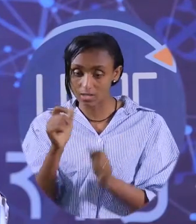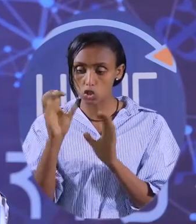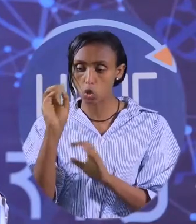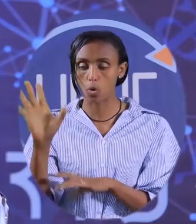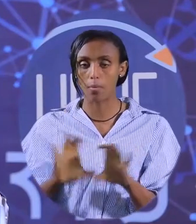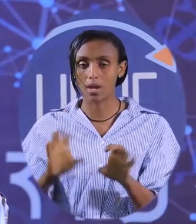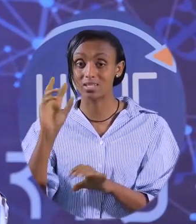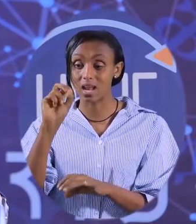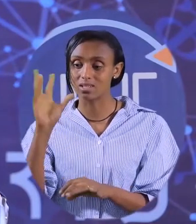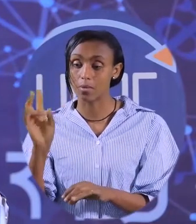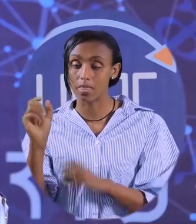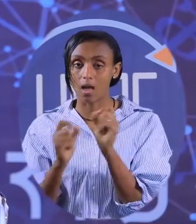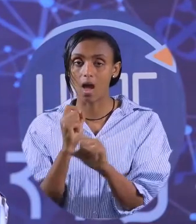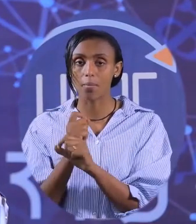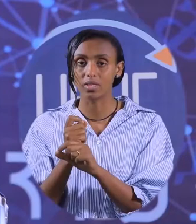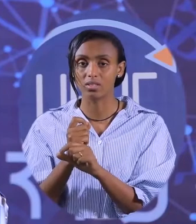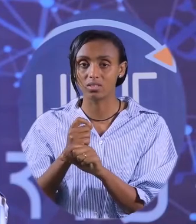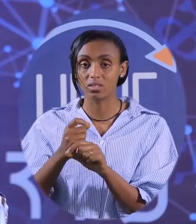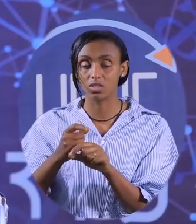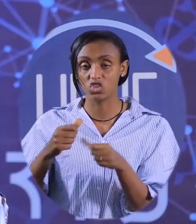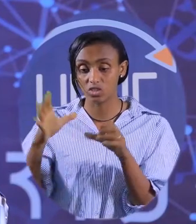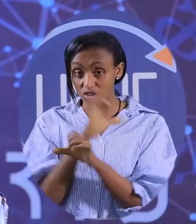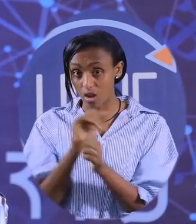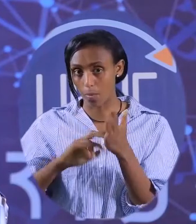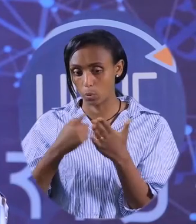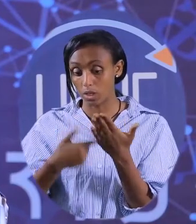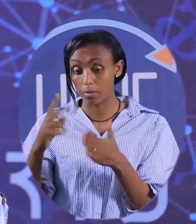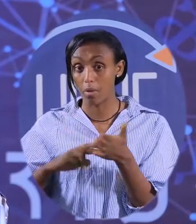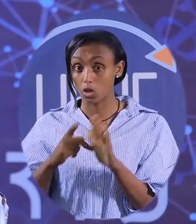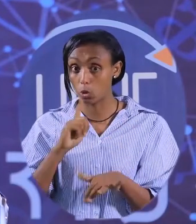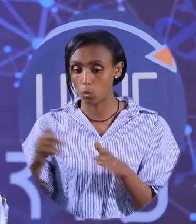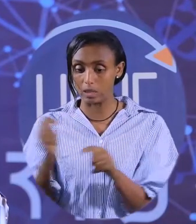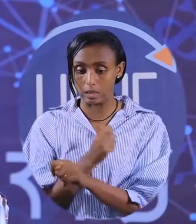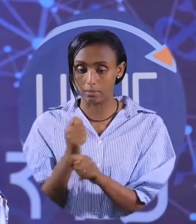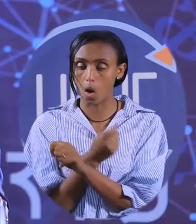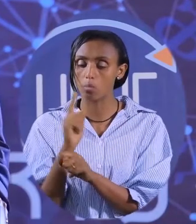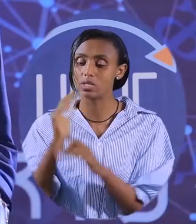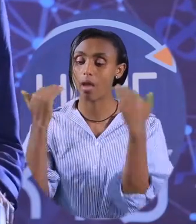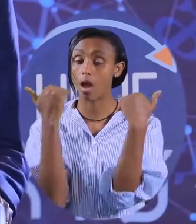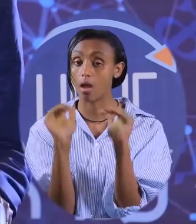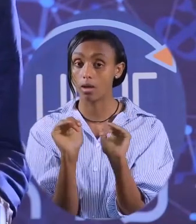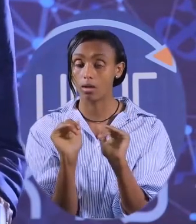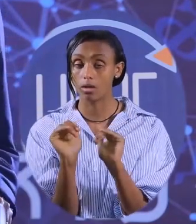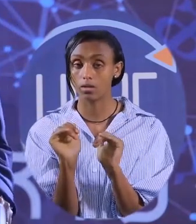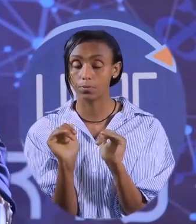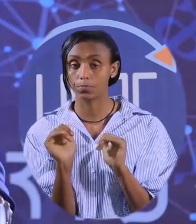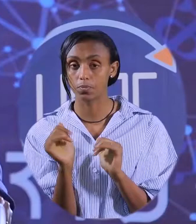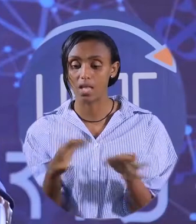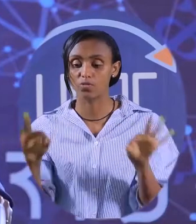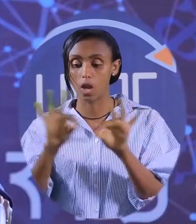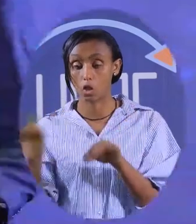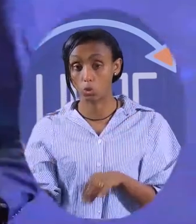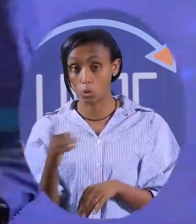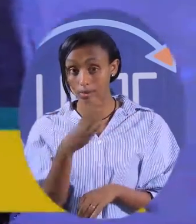ለማድረግ 37 አመት ይፈጅብናል ማለት ነው። እንግዲህ ይህ ትግበራው ምን ያህል